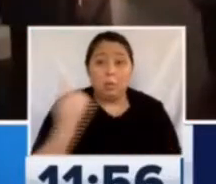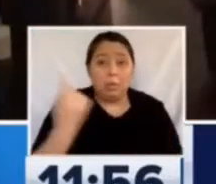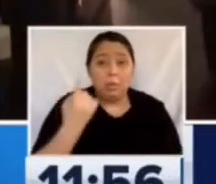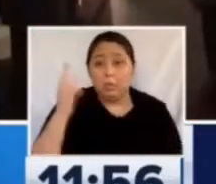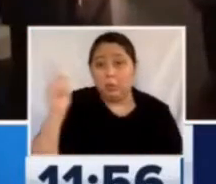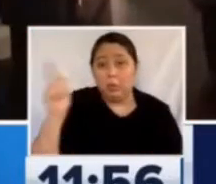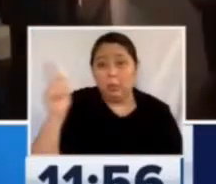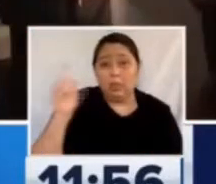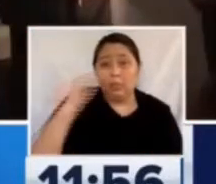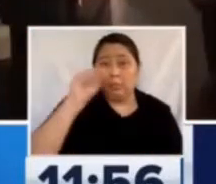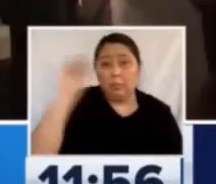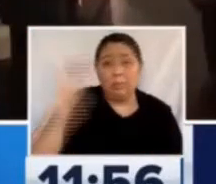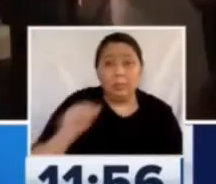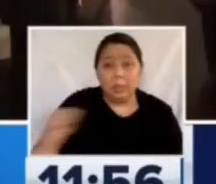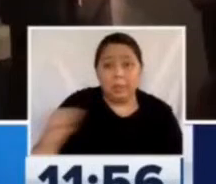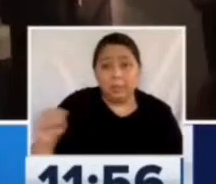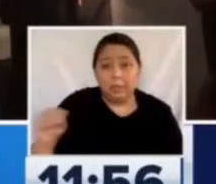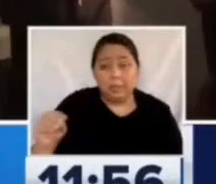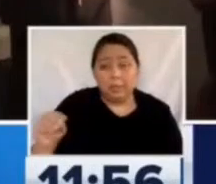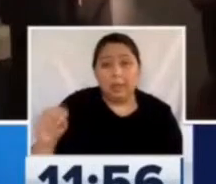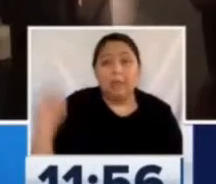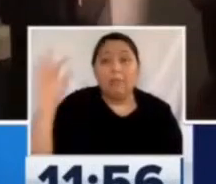of the Philippines to Qatar.